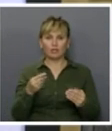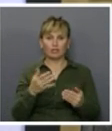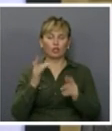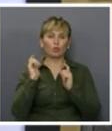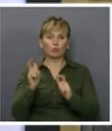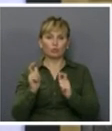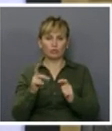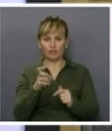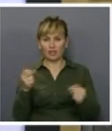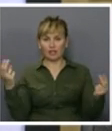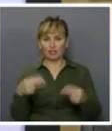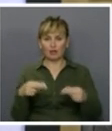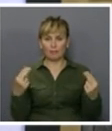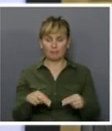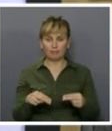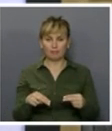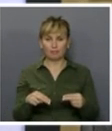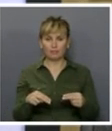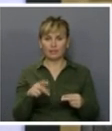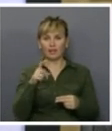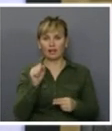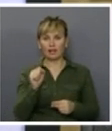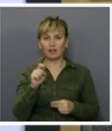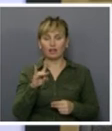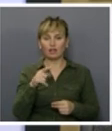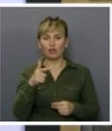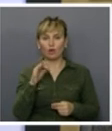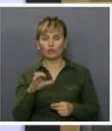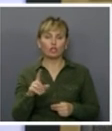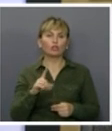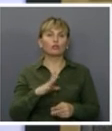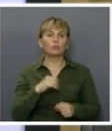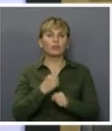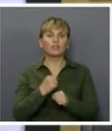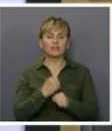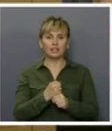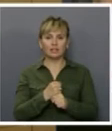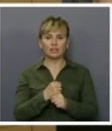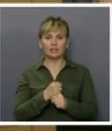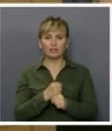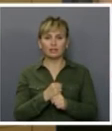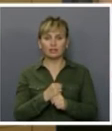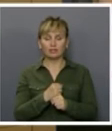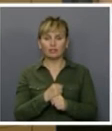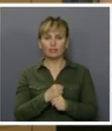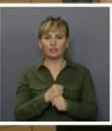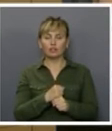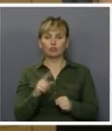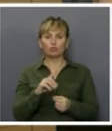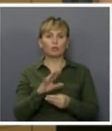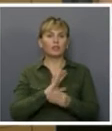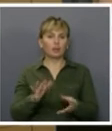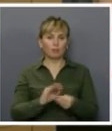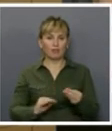на таможенном посту Харгос. Угу. Вот. Что было сделано с тех пор, да, чтобы как бы исключить